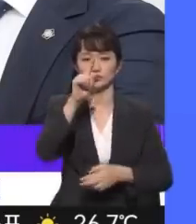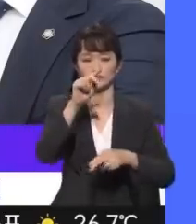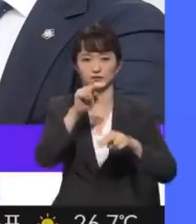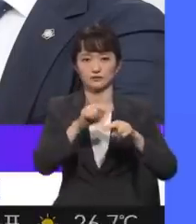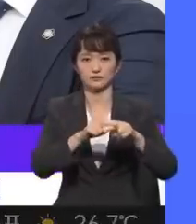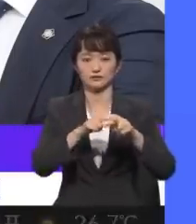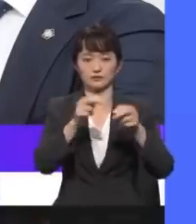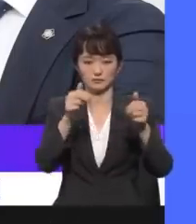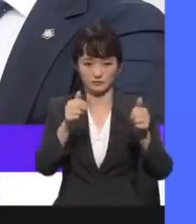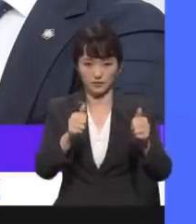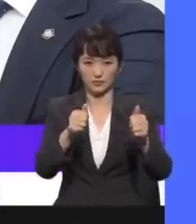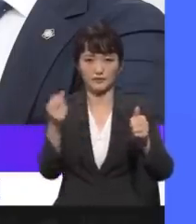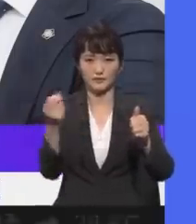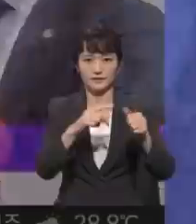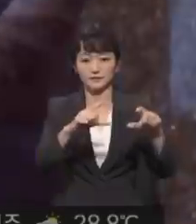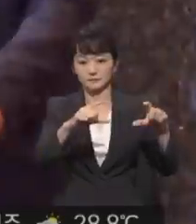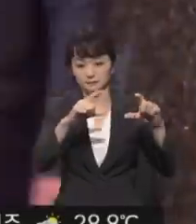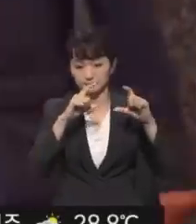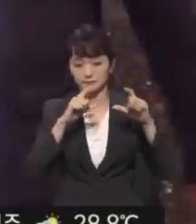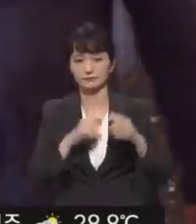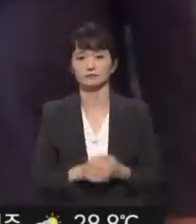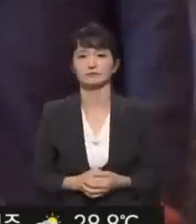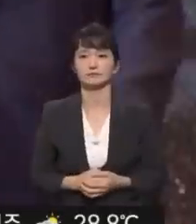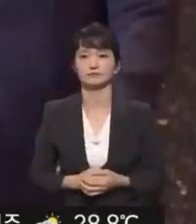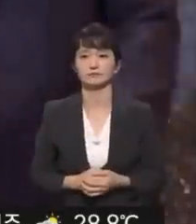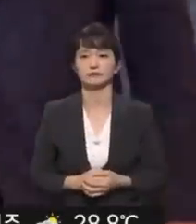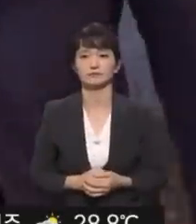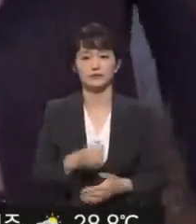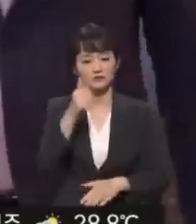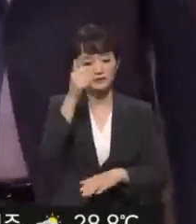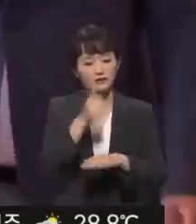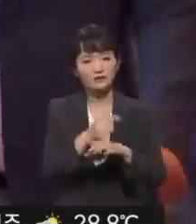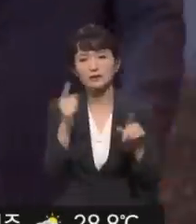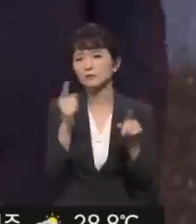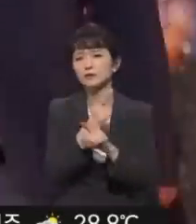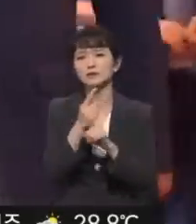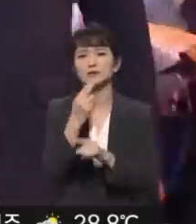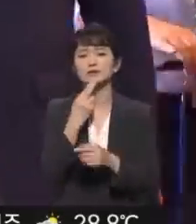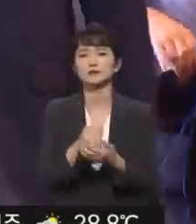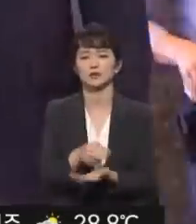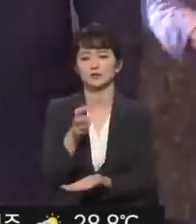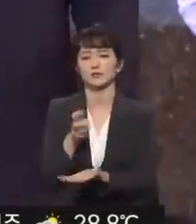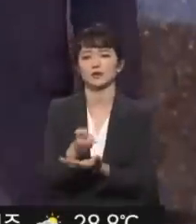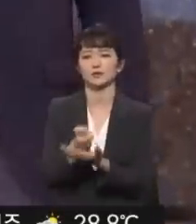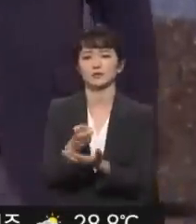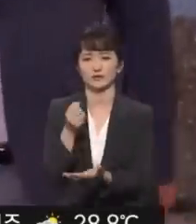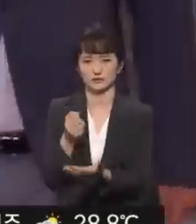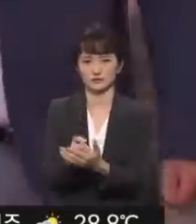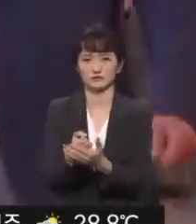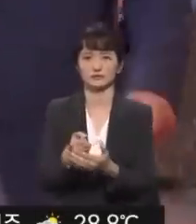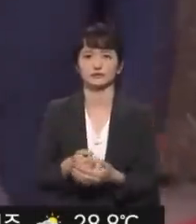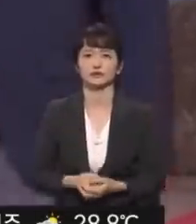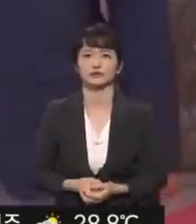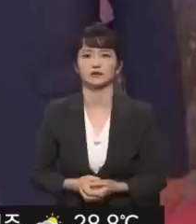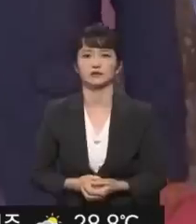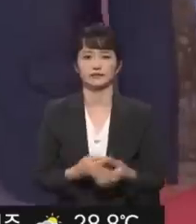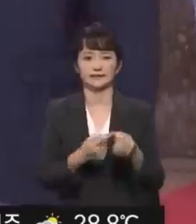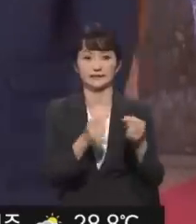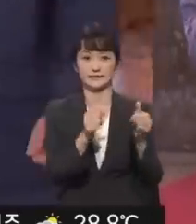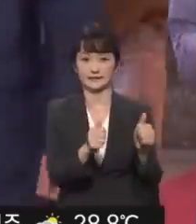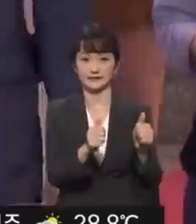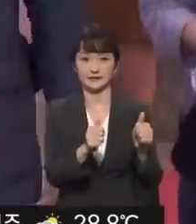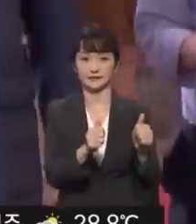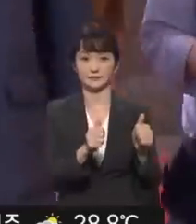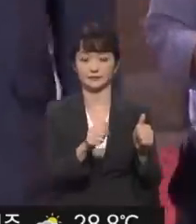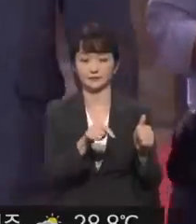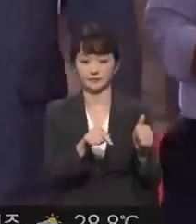다시 한번 받아 보는데요 예고 대회 에서 큰 결론에 지장은 없다고 봅니다 왜냐하면 법리 판단 이기도 하거니와 크게 인심 이거든요 사실 땅